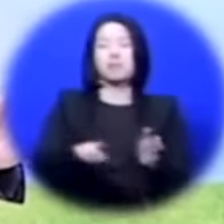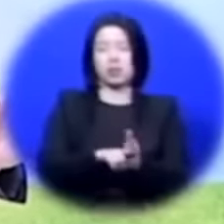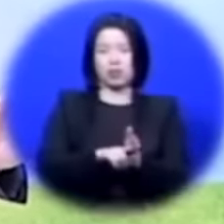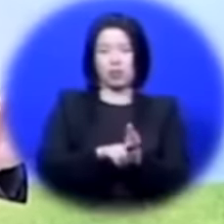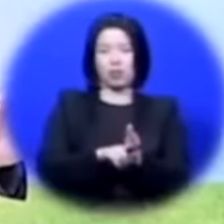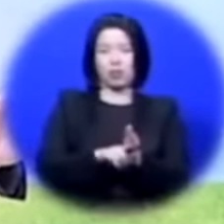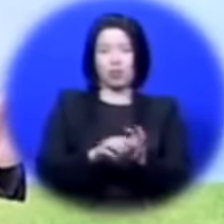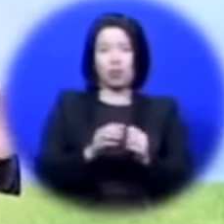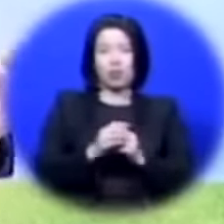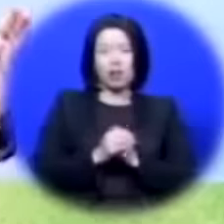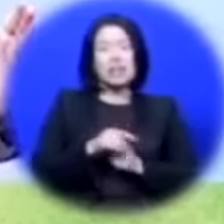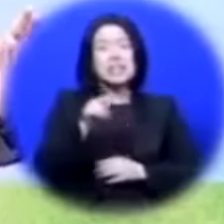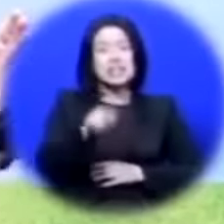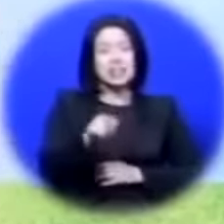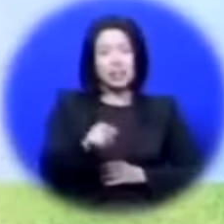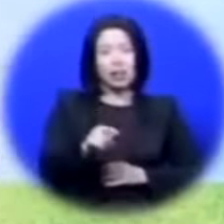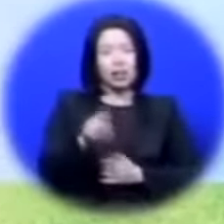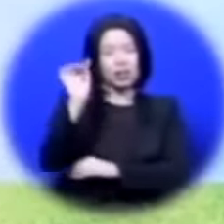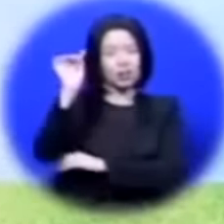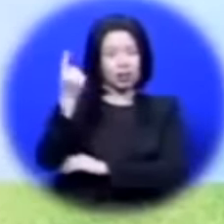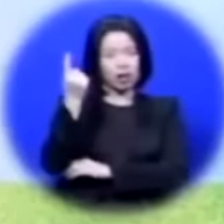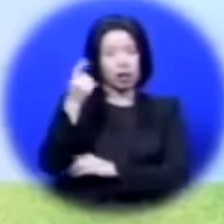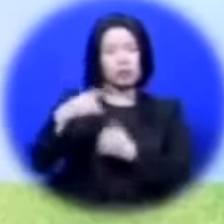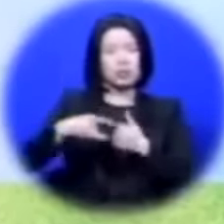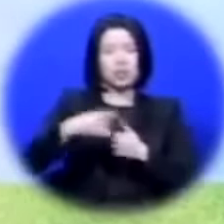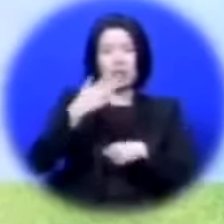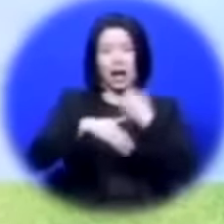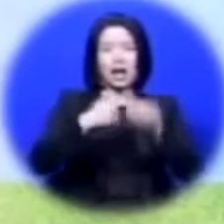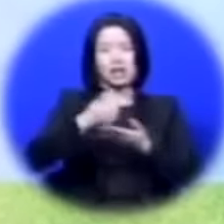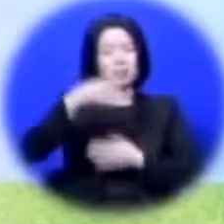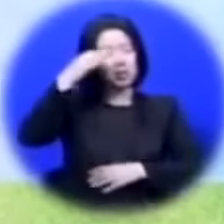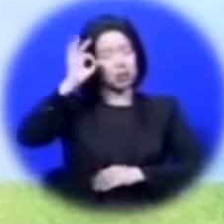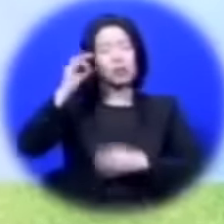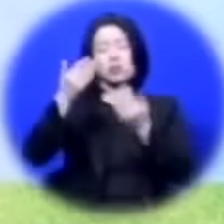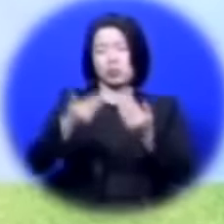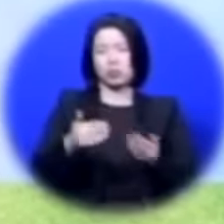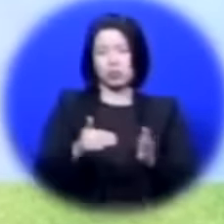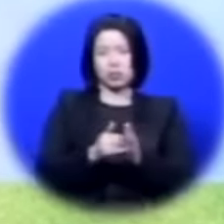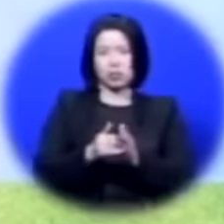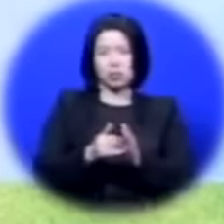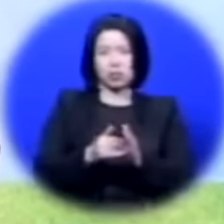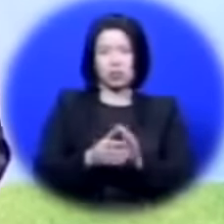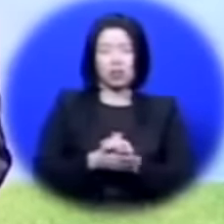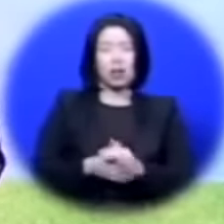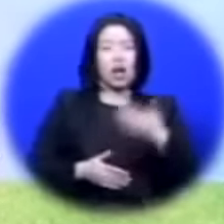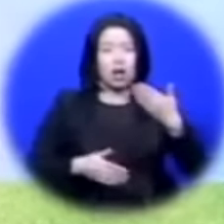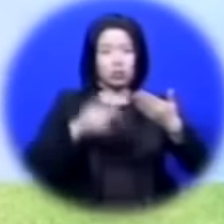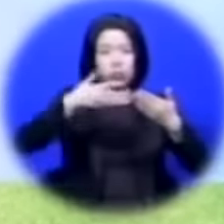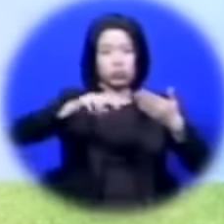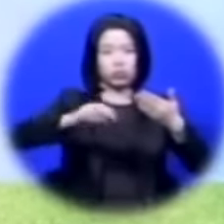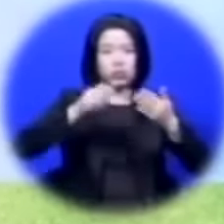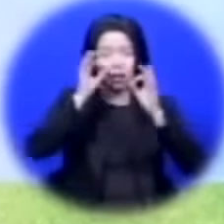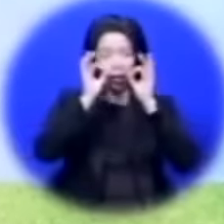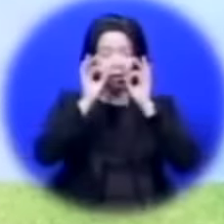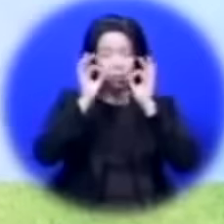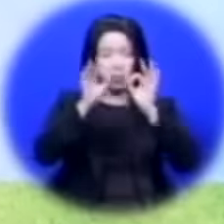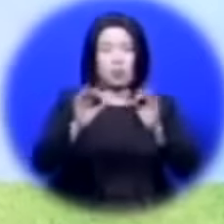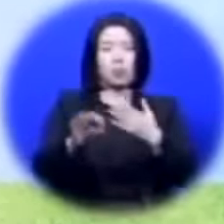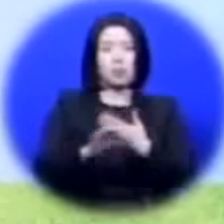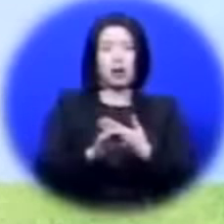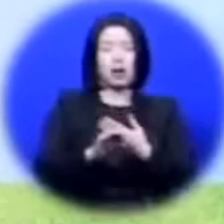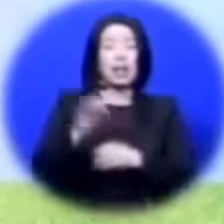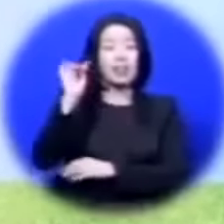었구나 그게 다윗에게 하나님이 깨우쳐 주신 겁니다 9절 말씀에 보면